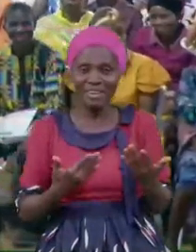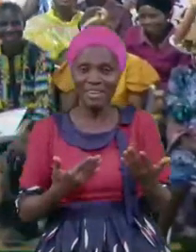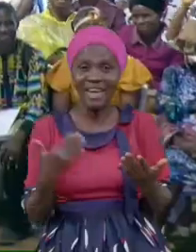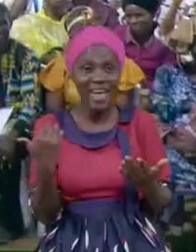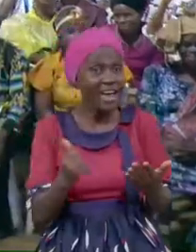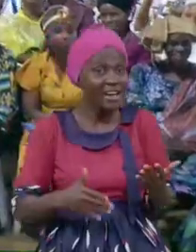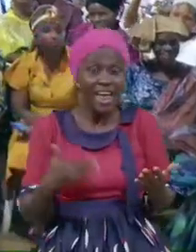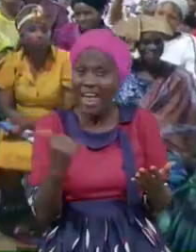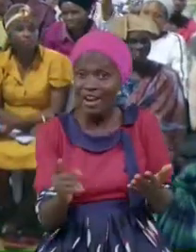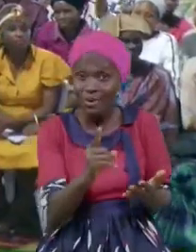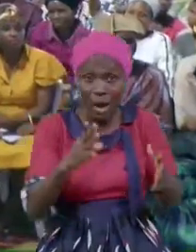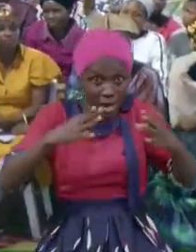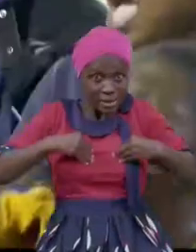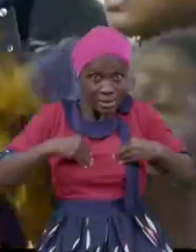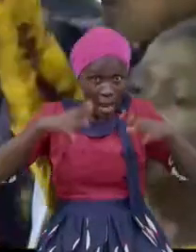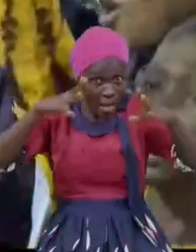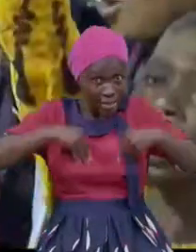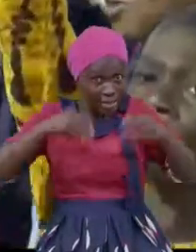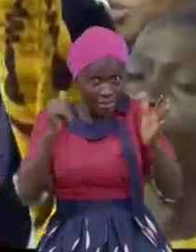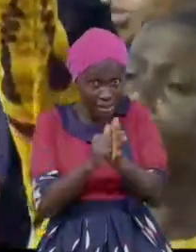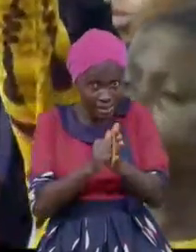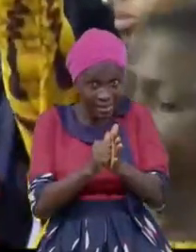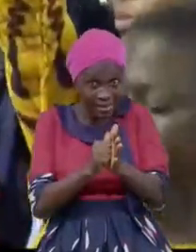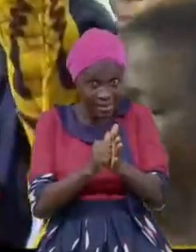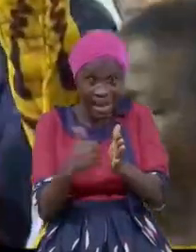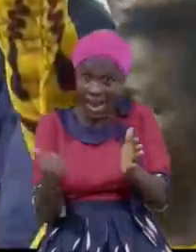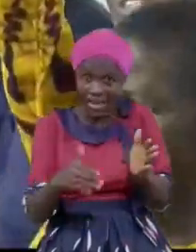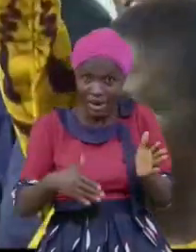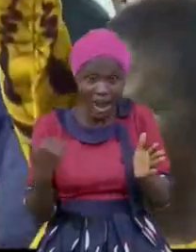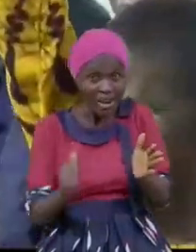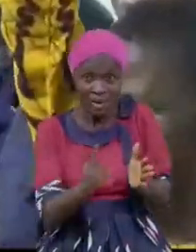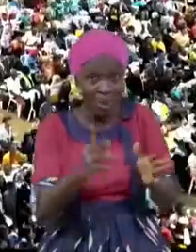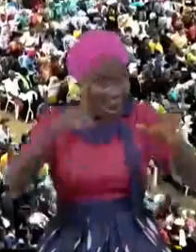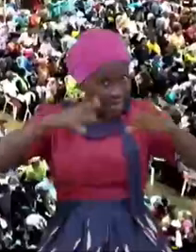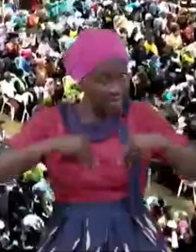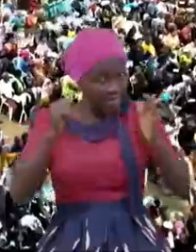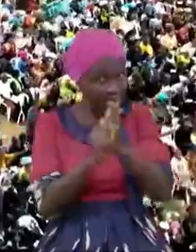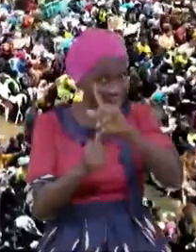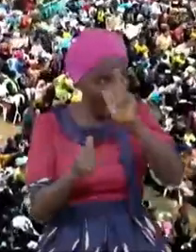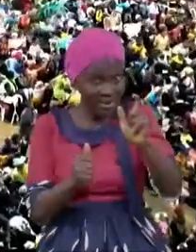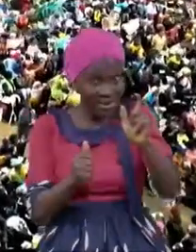Est-ce que quelqu'un accepte l'offre? J'ai dit, est-ce que quelqu'un accepte l'offre?